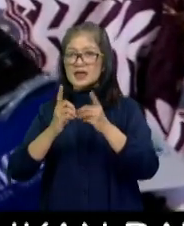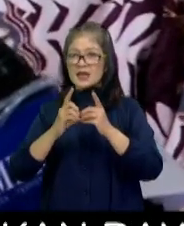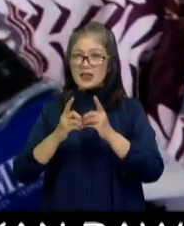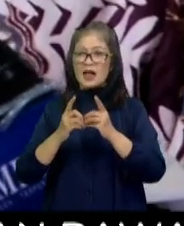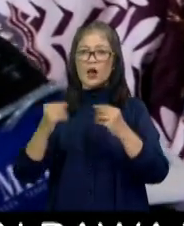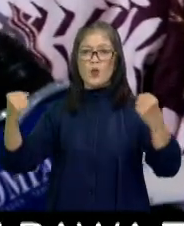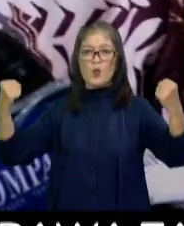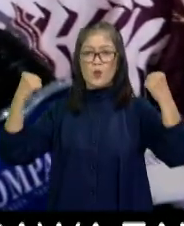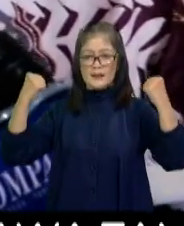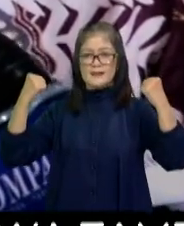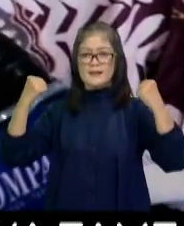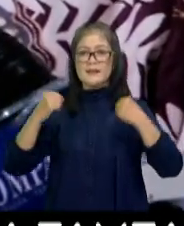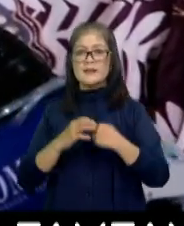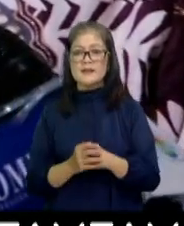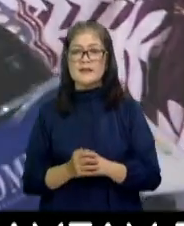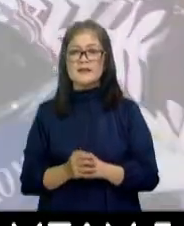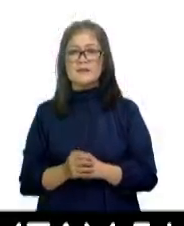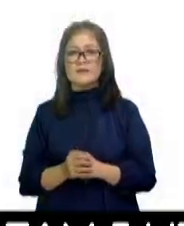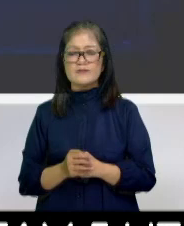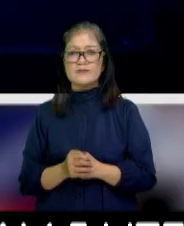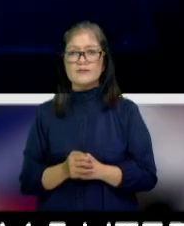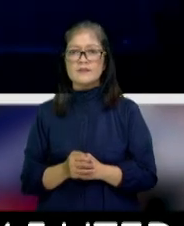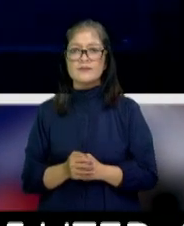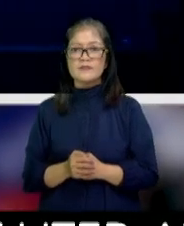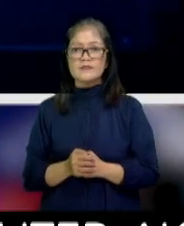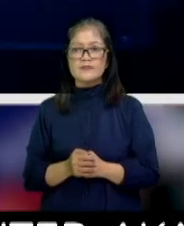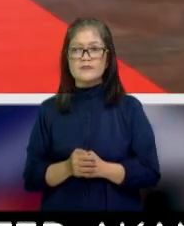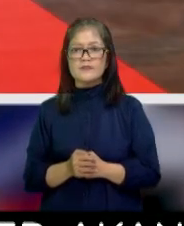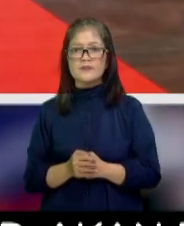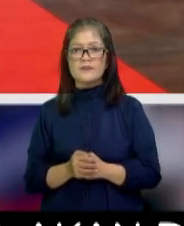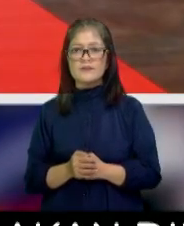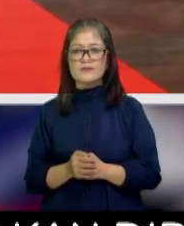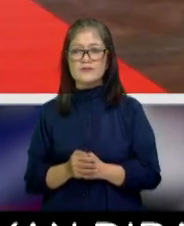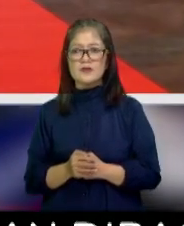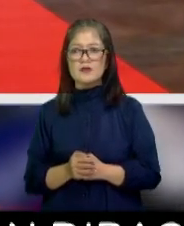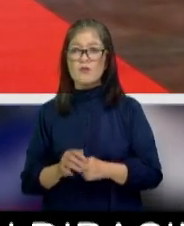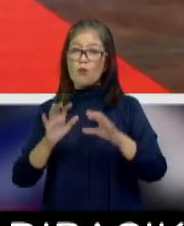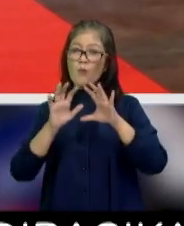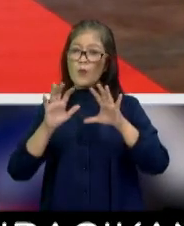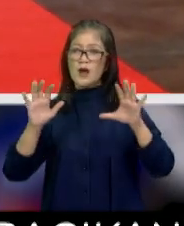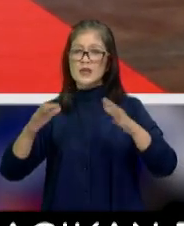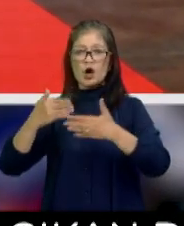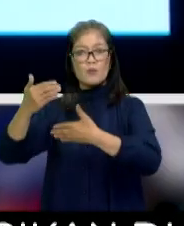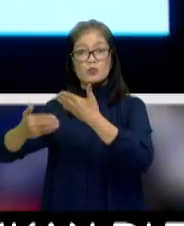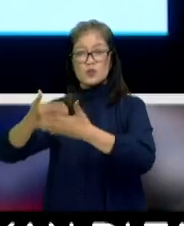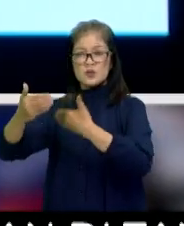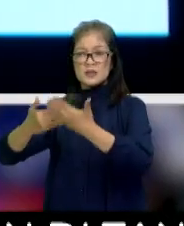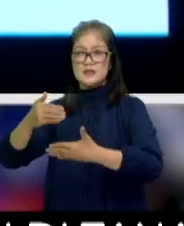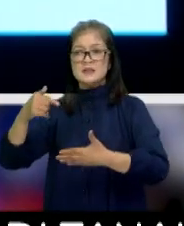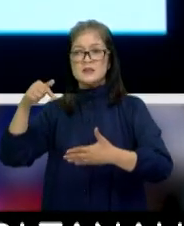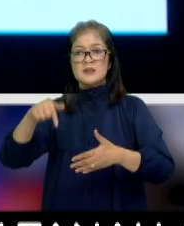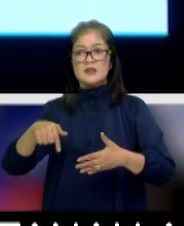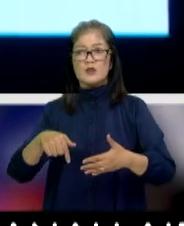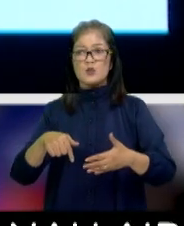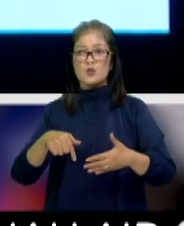Sekarang semua pihak sudah bicara bekerja dari mana-mana. Artinya ini tanpa batas.